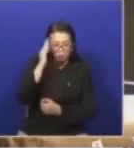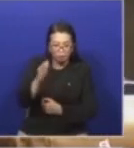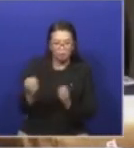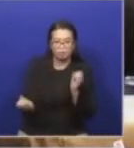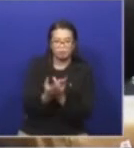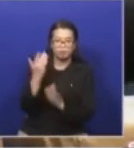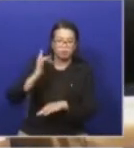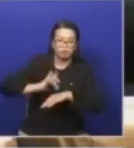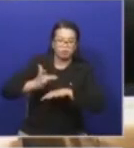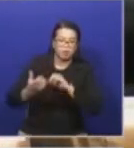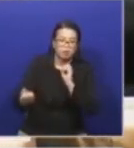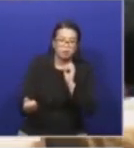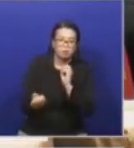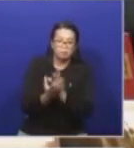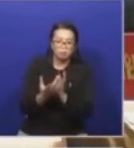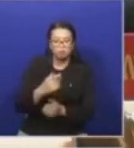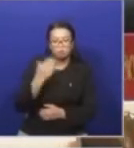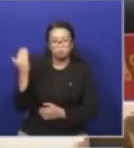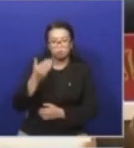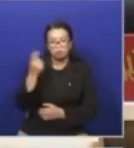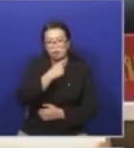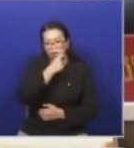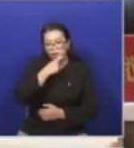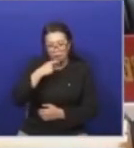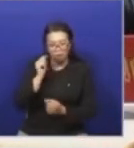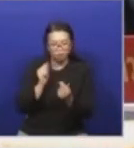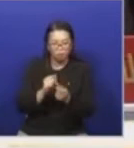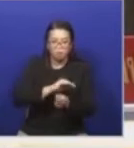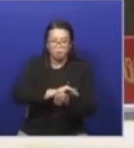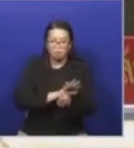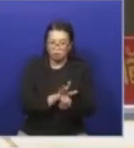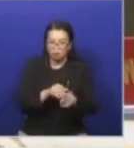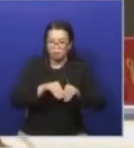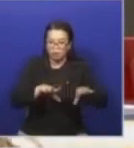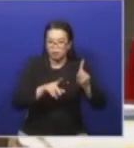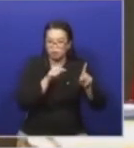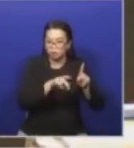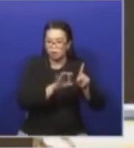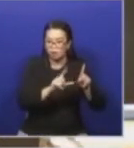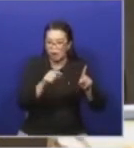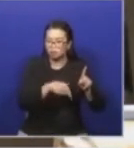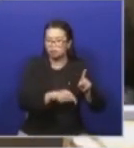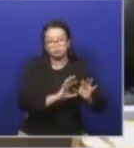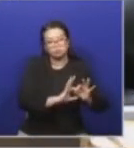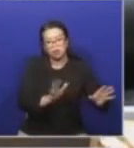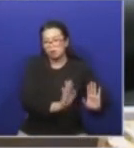างๆแต่ไม่ใช่เรื่องโควิดเพราะโควิดมีเงินเตรียมรออยู่แล้วในส่วนของเงินกู้และเงินพรก.